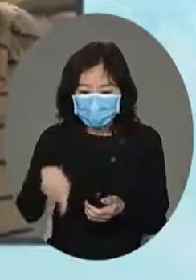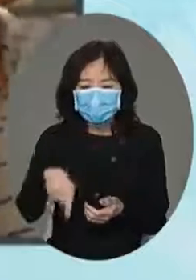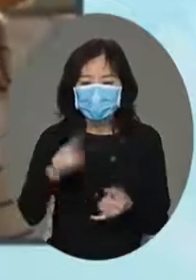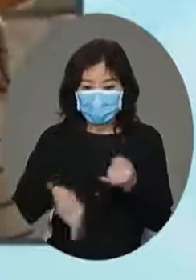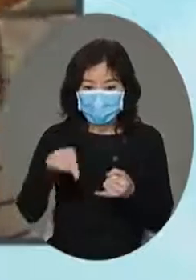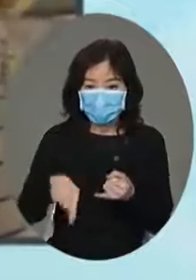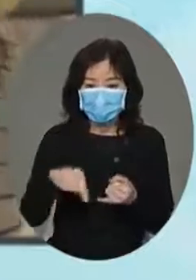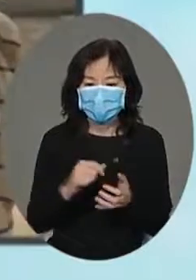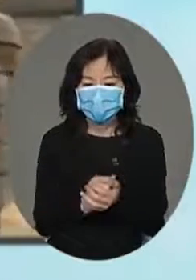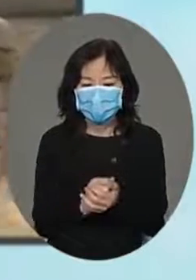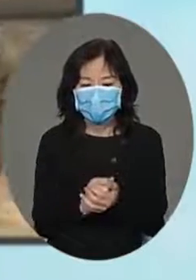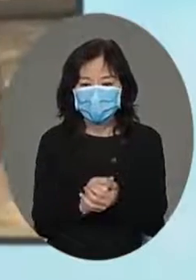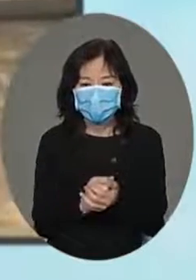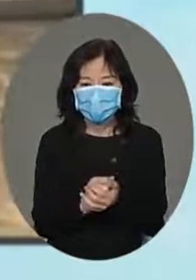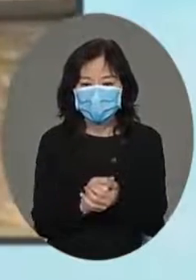finally we came here,